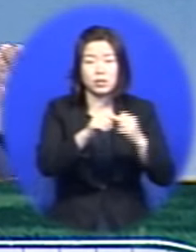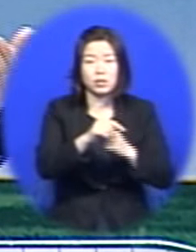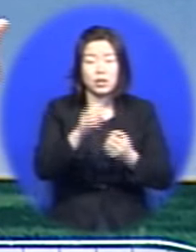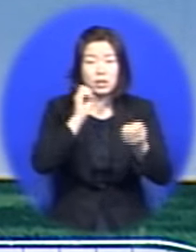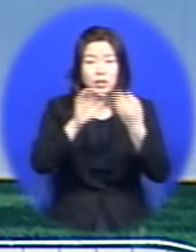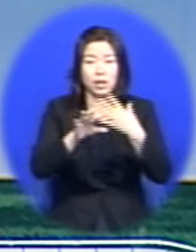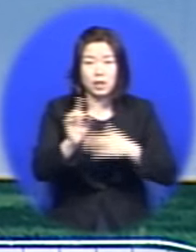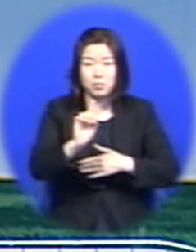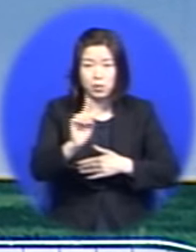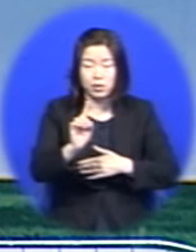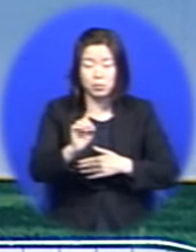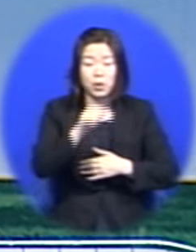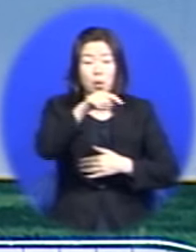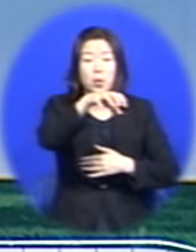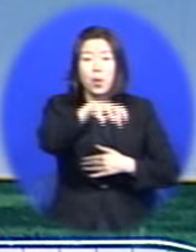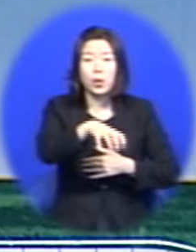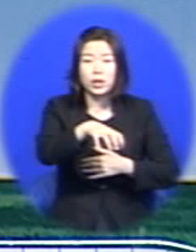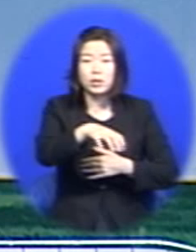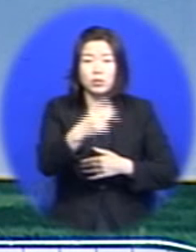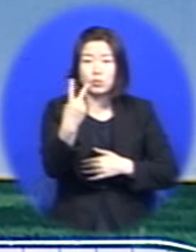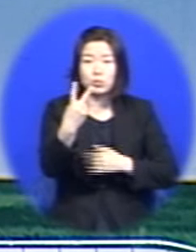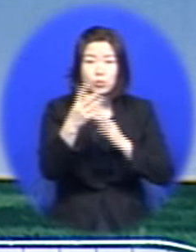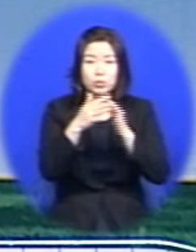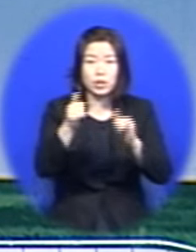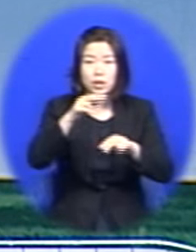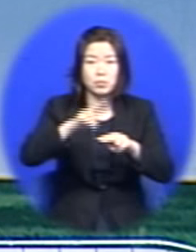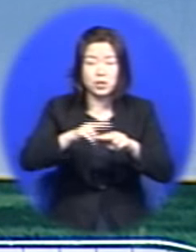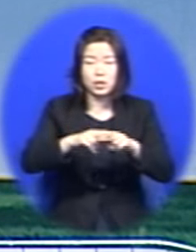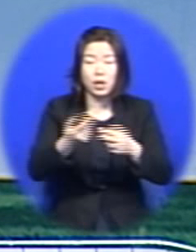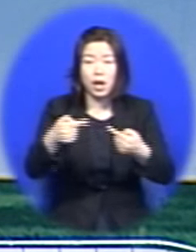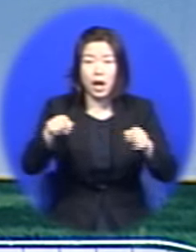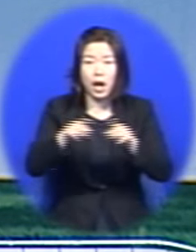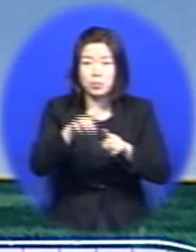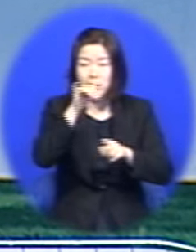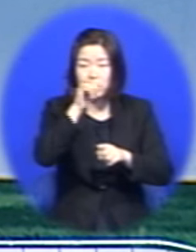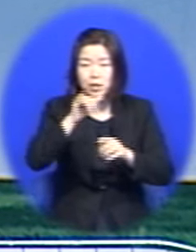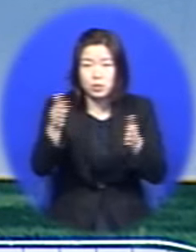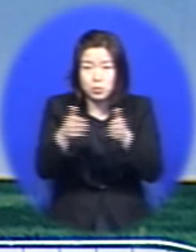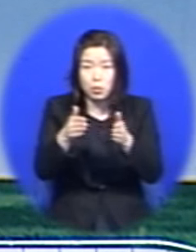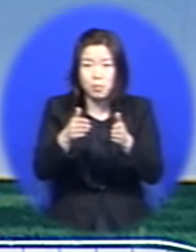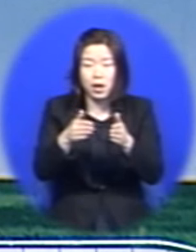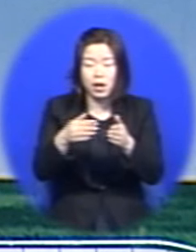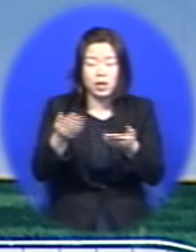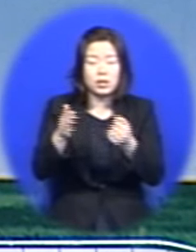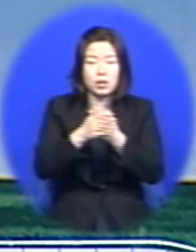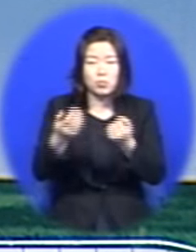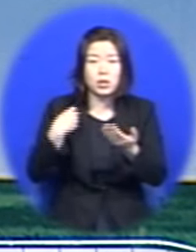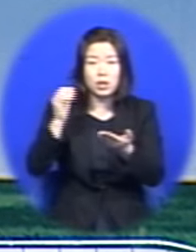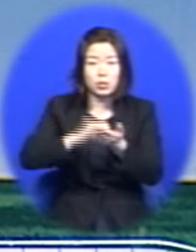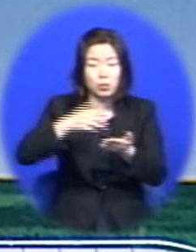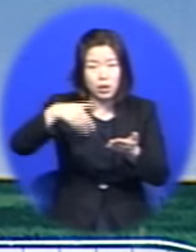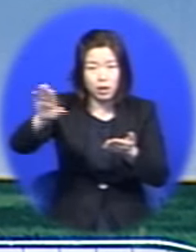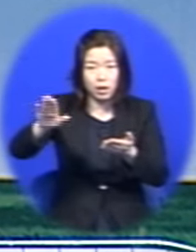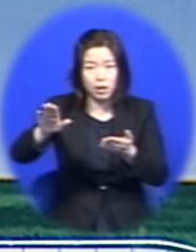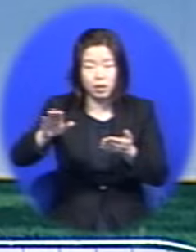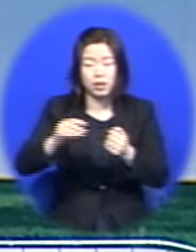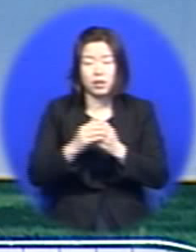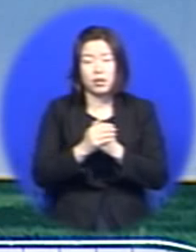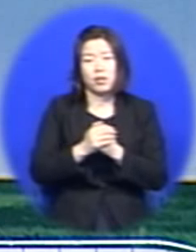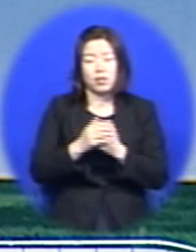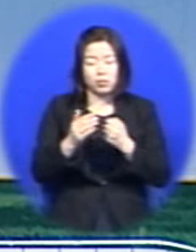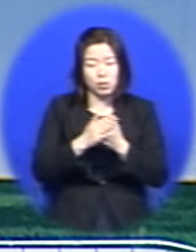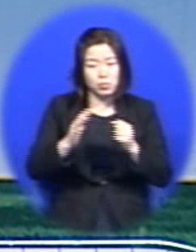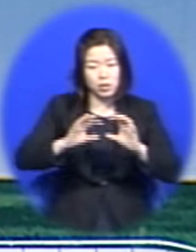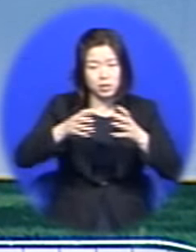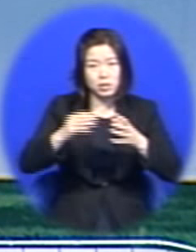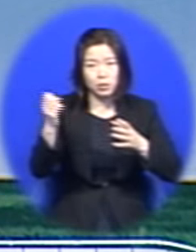대답이 나오기를 여기는 두 사람도 같이 있을 수가 없으니 돌아가시오. 그래서 다시 세상으로 돌아왔어요.